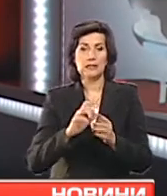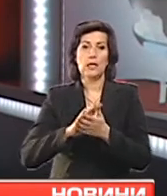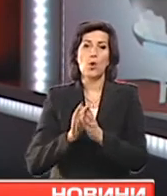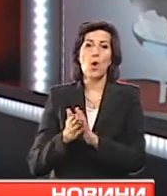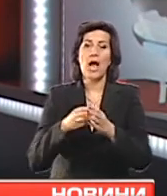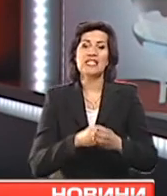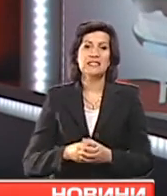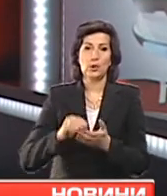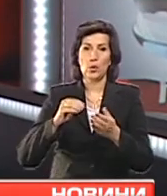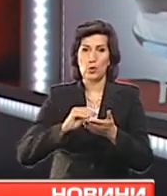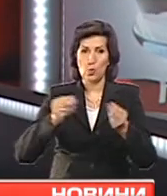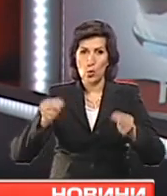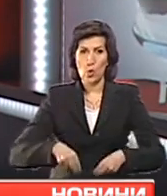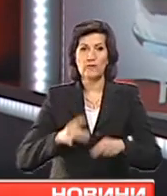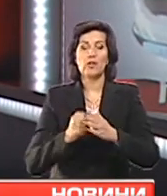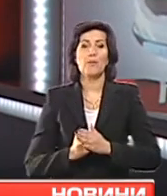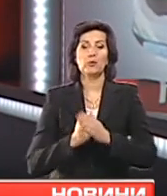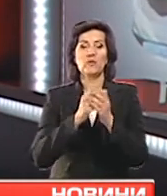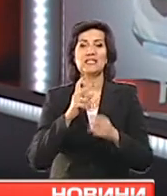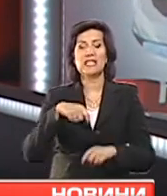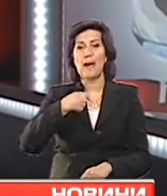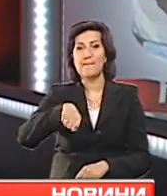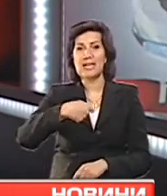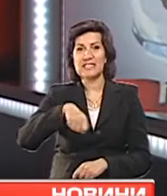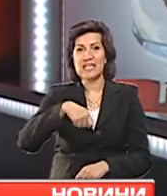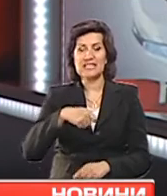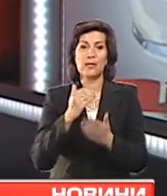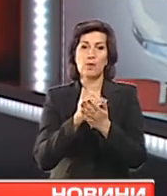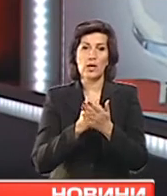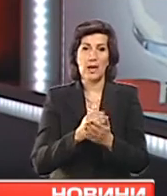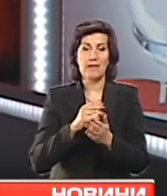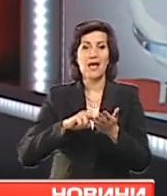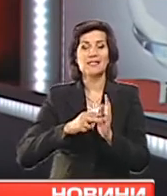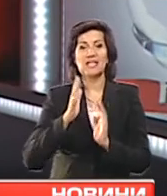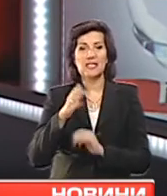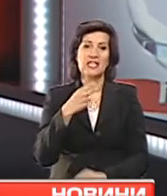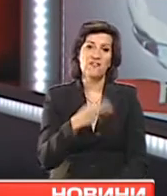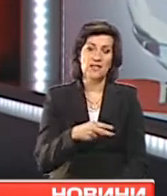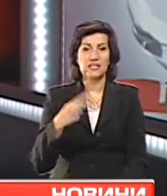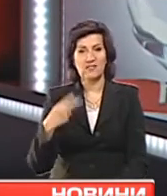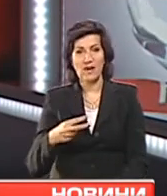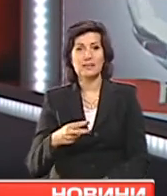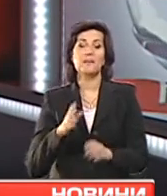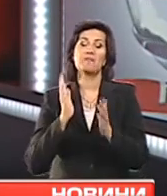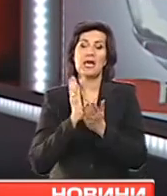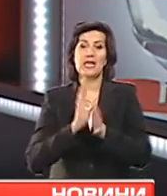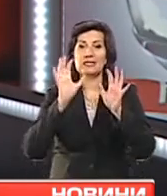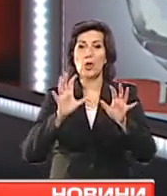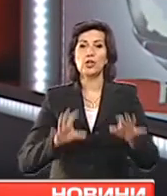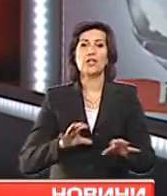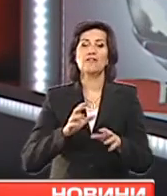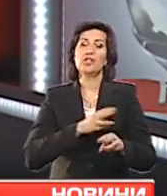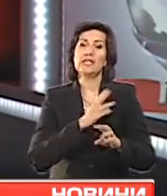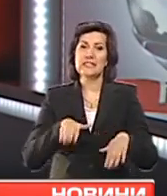угоди. Вона базуватиметься на президентській програмі «Стратегія-2020». Також там будуть законодавчі ініціативи, які нова коаліція